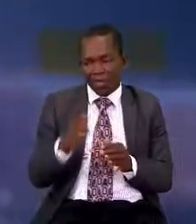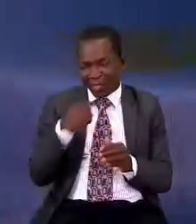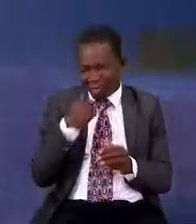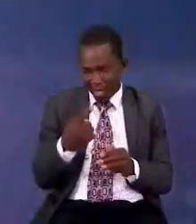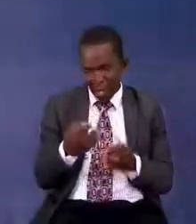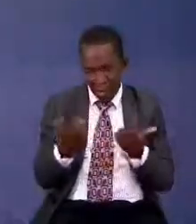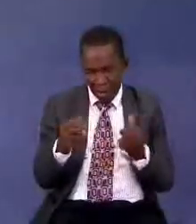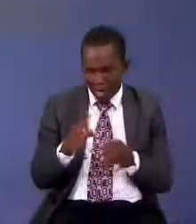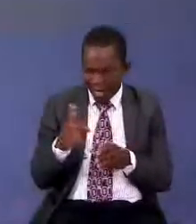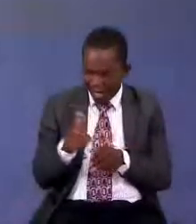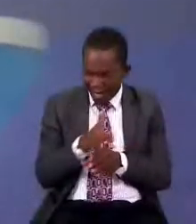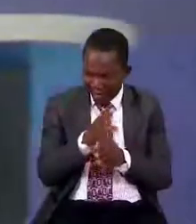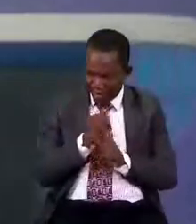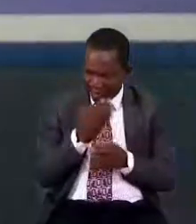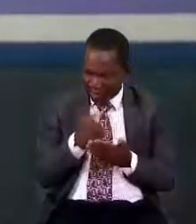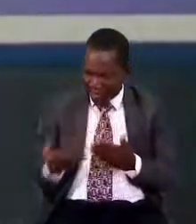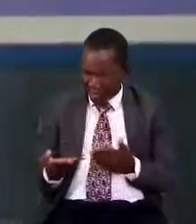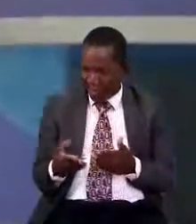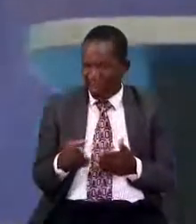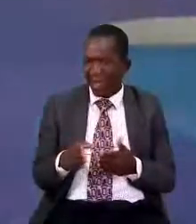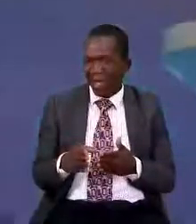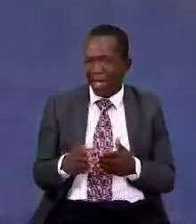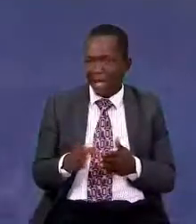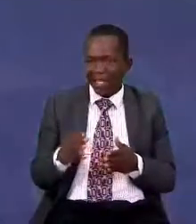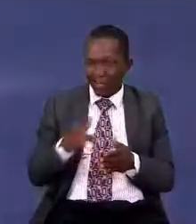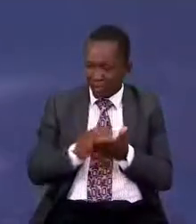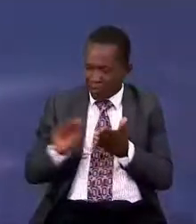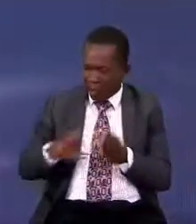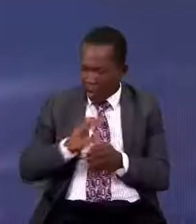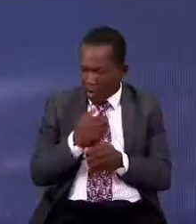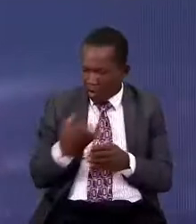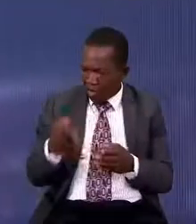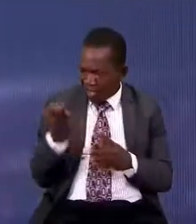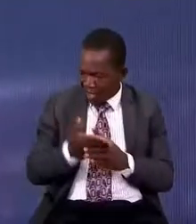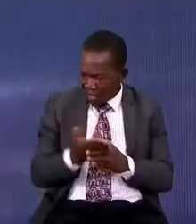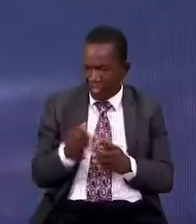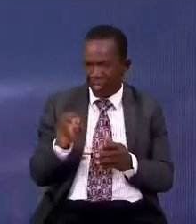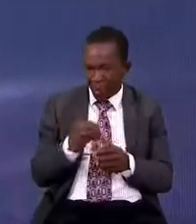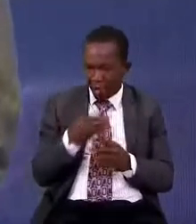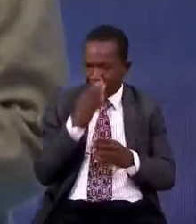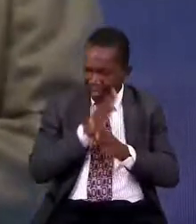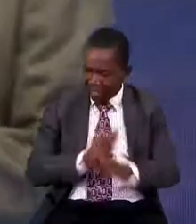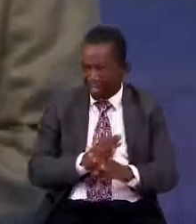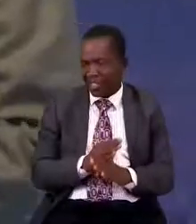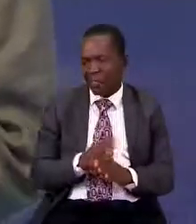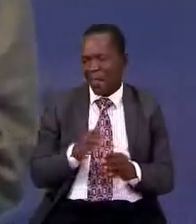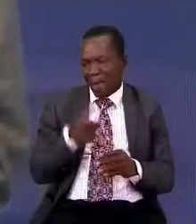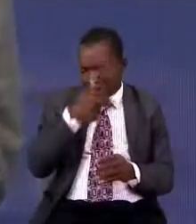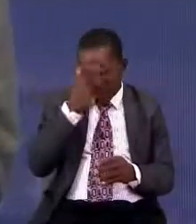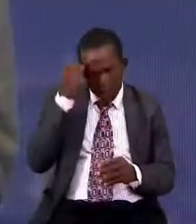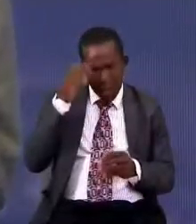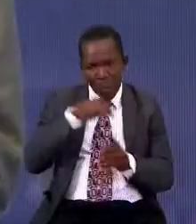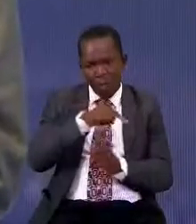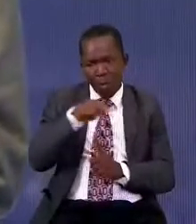voie, il ôte les obstacles de la voie parce que quand il t'appelle et que tu viens, tous les empêchements